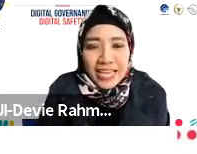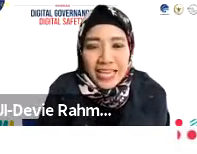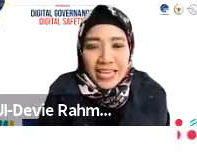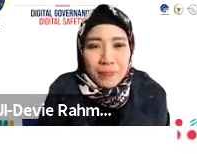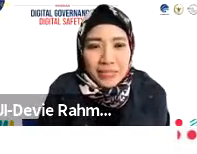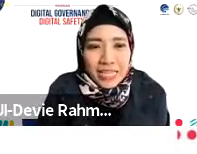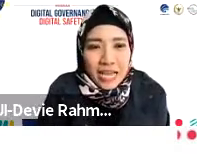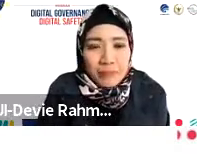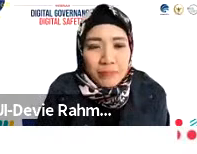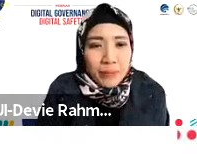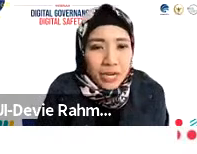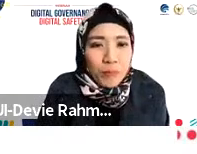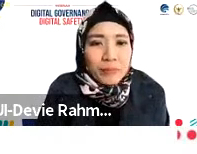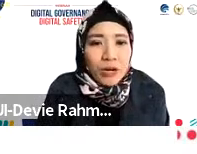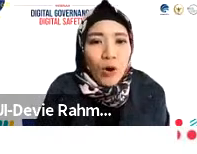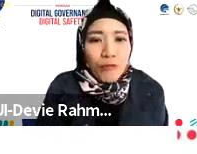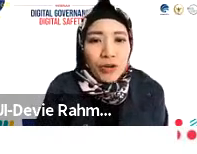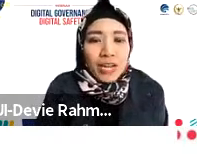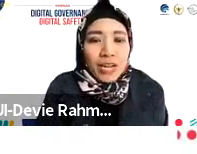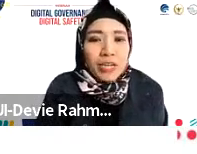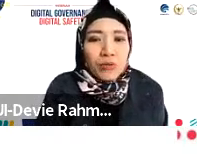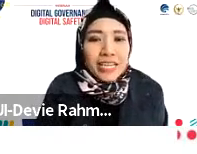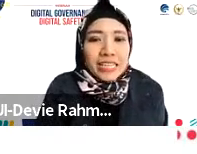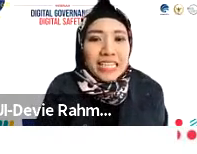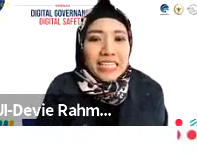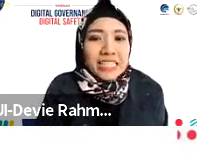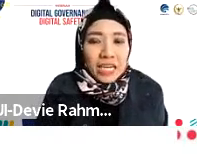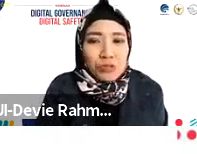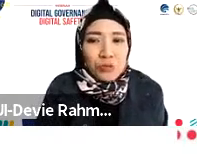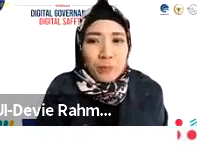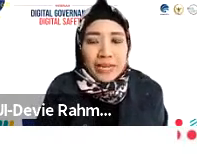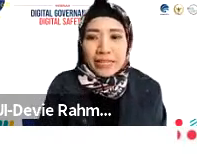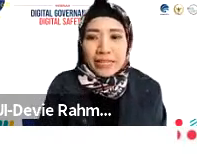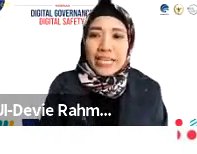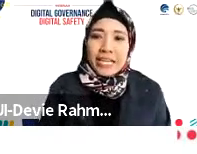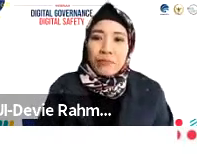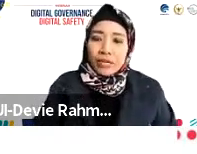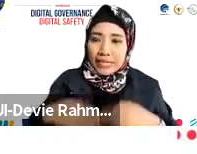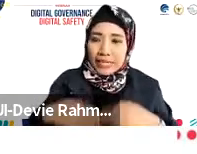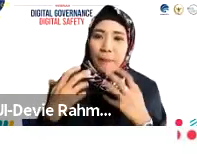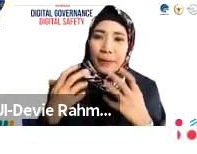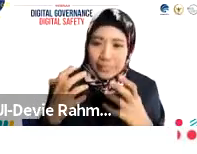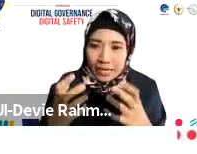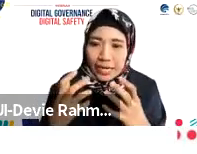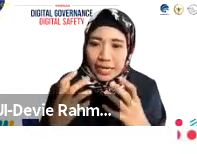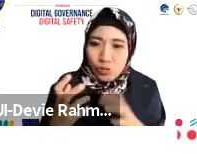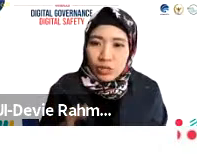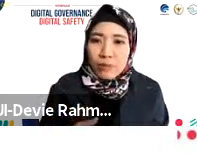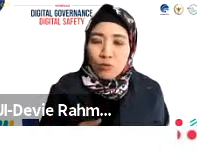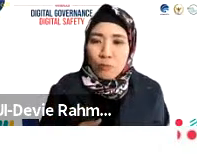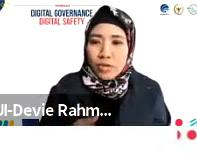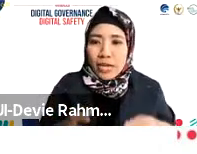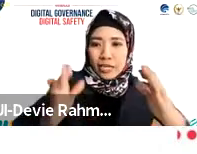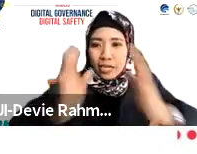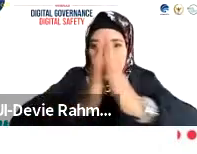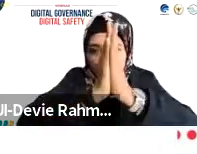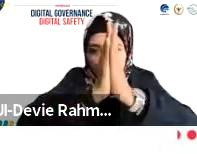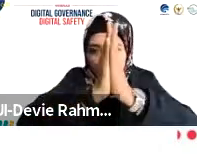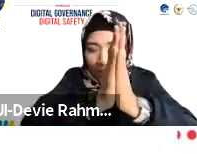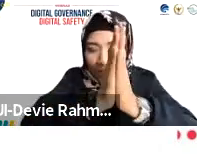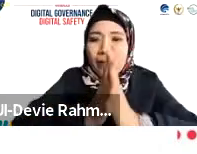Maska, ini ada pertanyaan, bagaimana komitmen OVO dalam melindungi data digital konsumen? Artinya gini, mungkin kita pengen dengar langsung nih mumpung